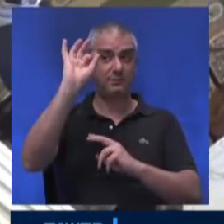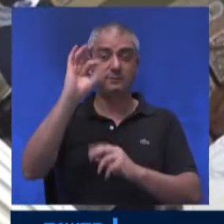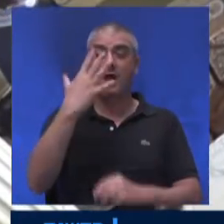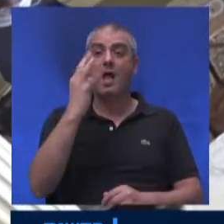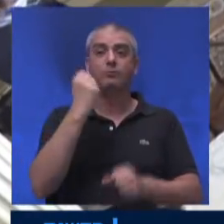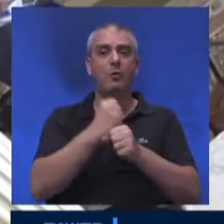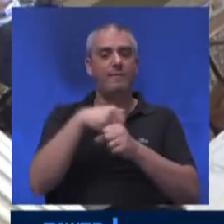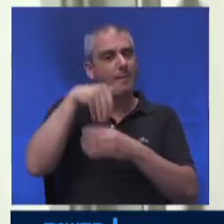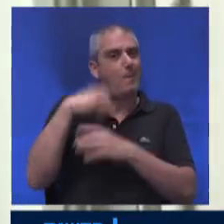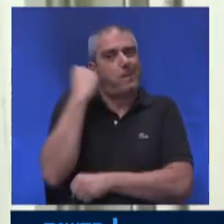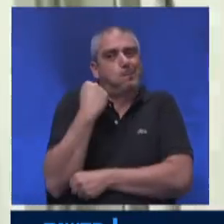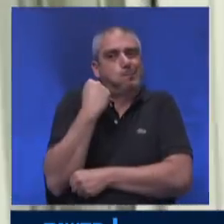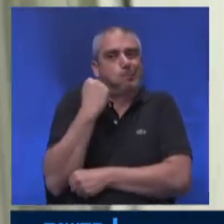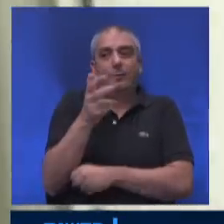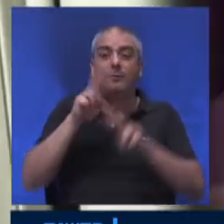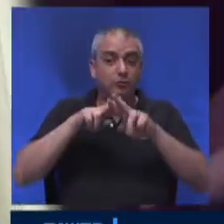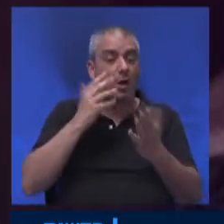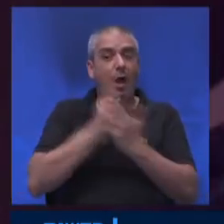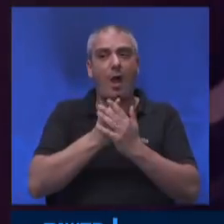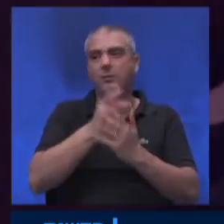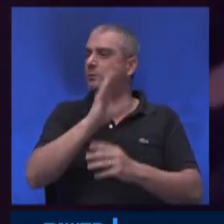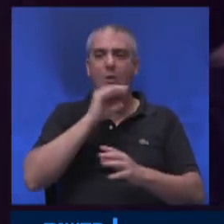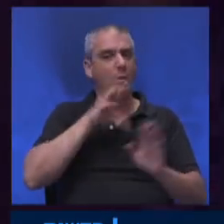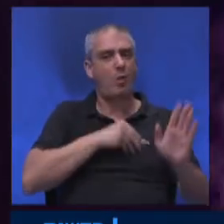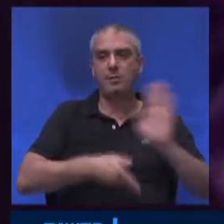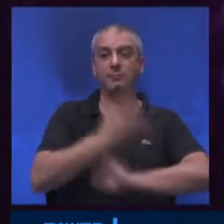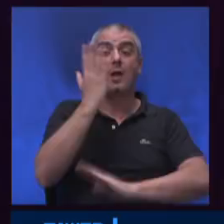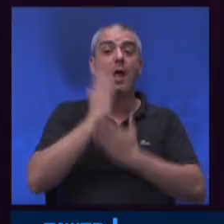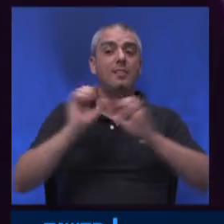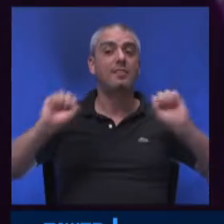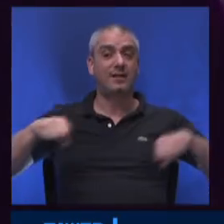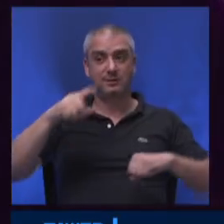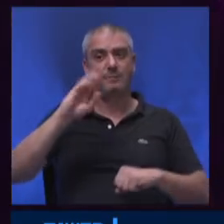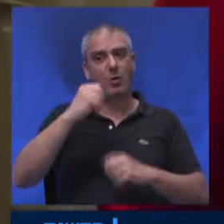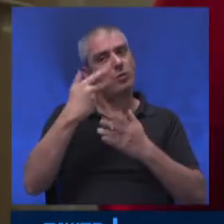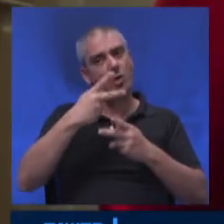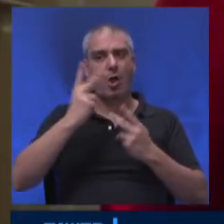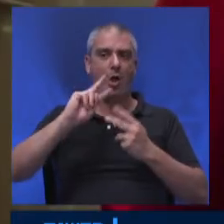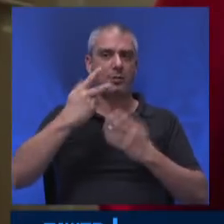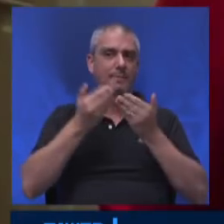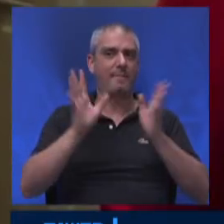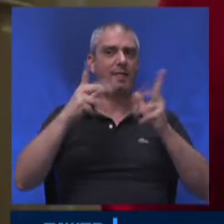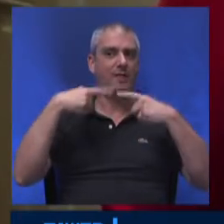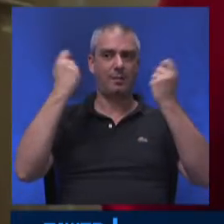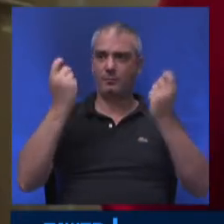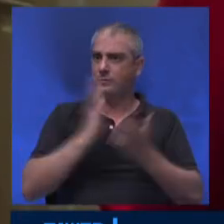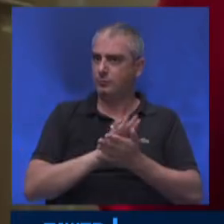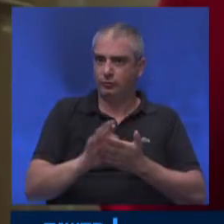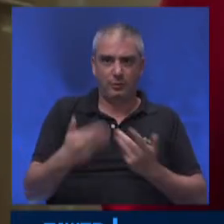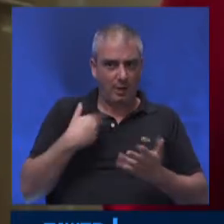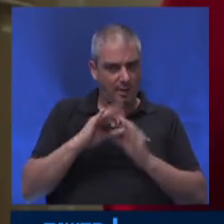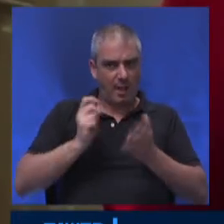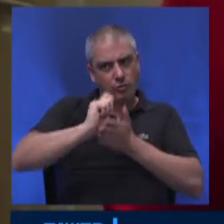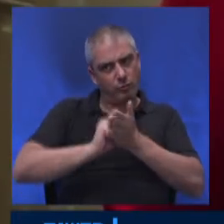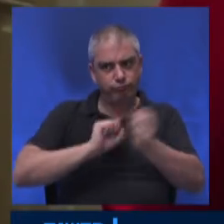הם יישארו שם עד להודעה החדשה, או עד שהנשיא מקרון יפתח שוב את עולם התרבות. simplement parce qu'on a commencé par des gentilles